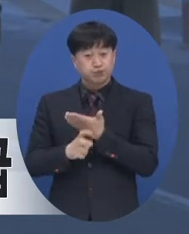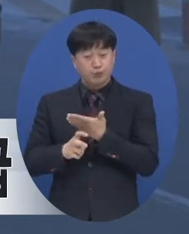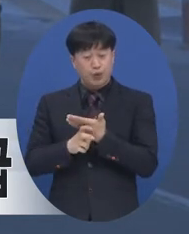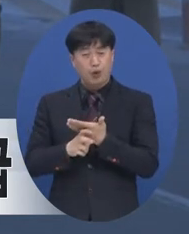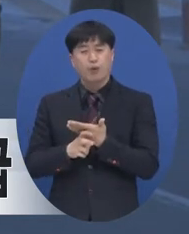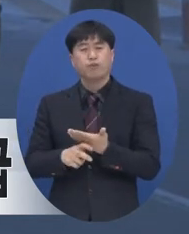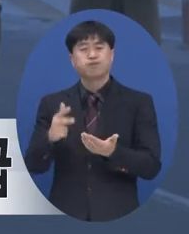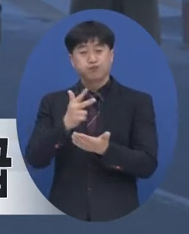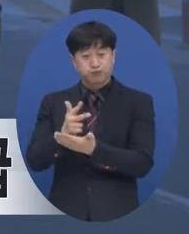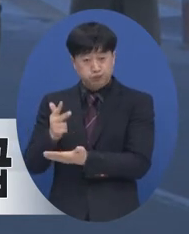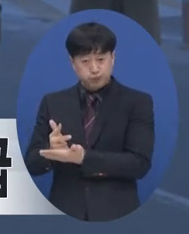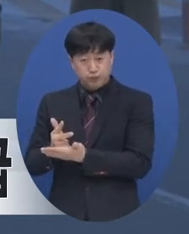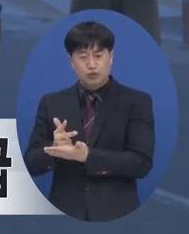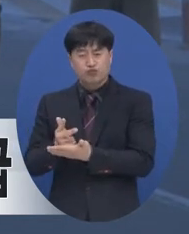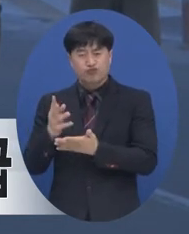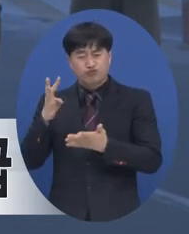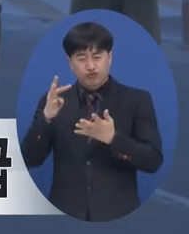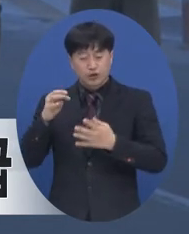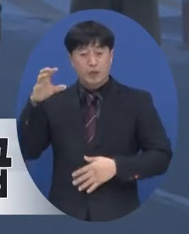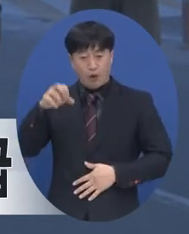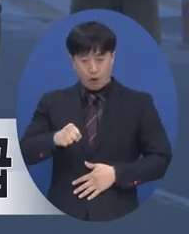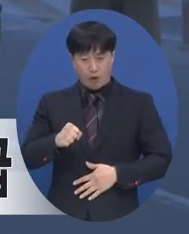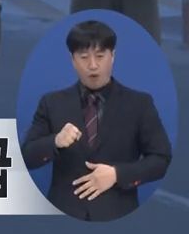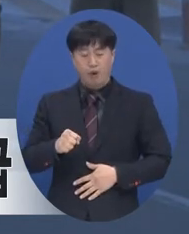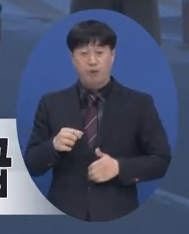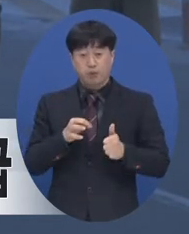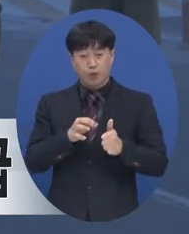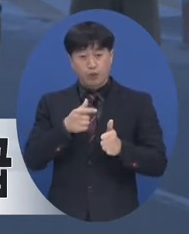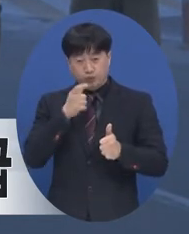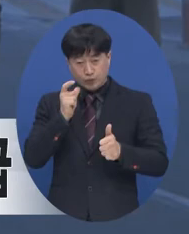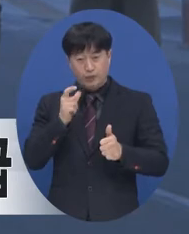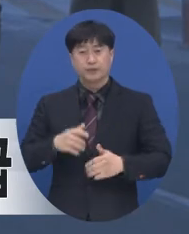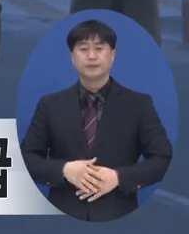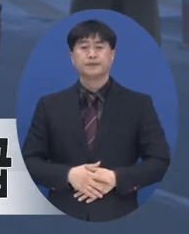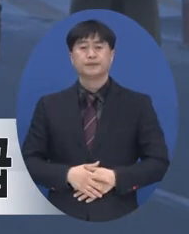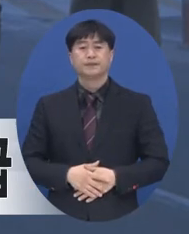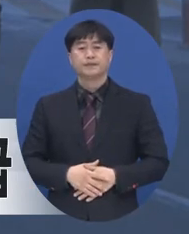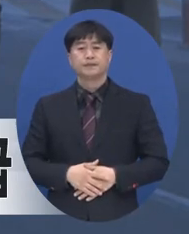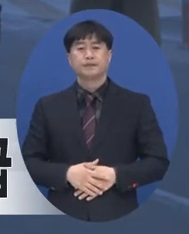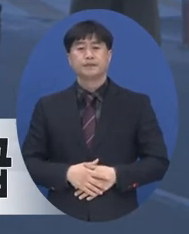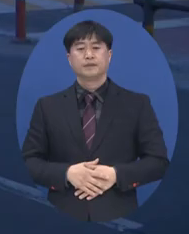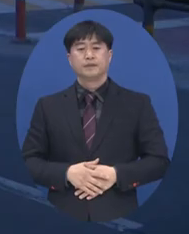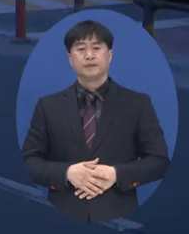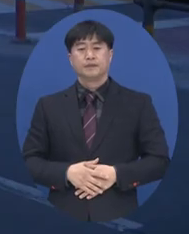원이나 적게 부과한 것으로 나타났습니다. 최창순 기자가 보도합니다.